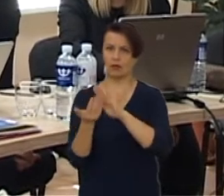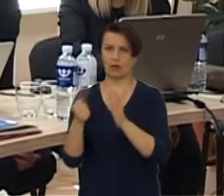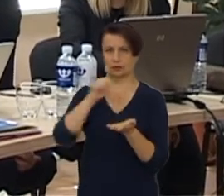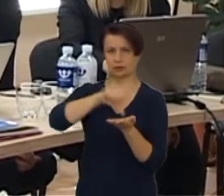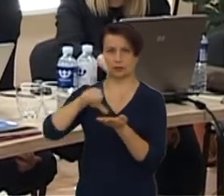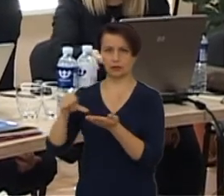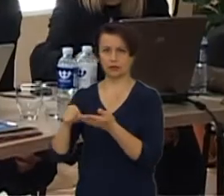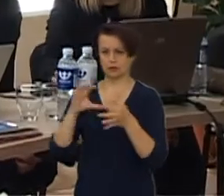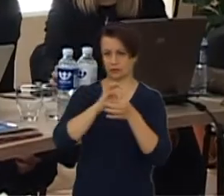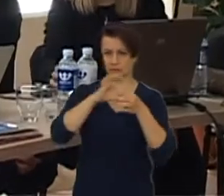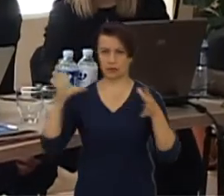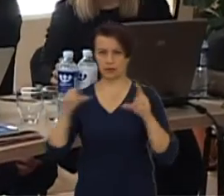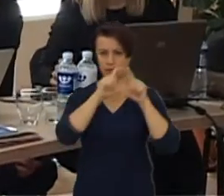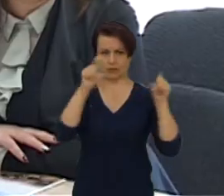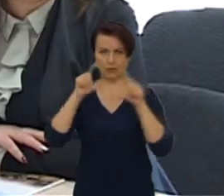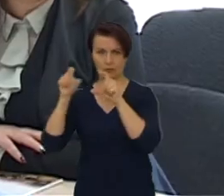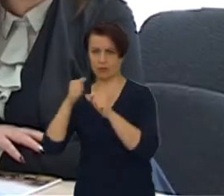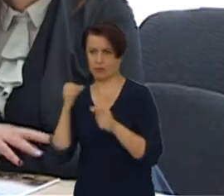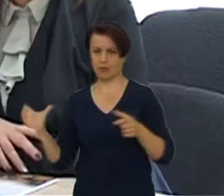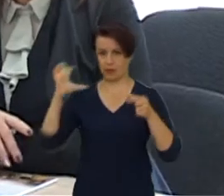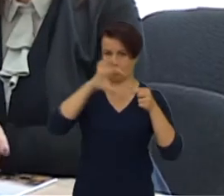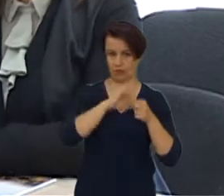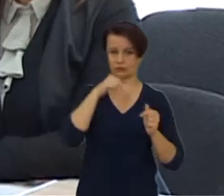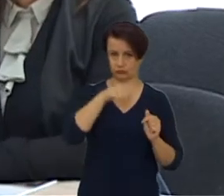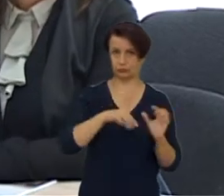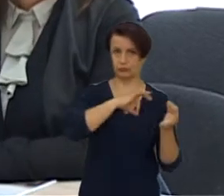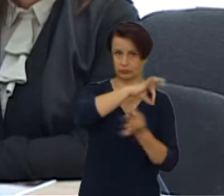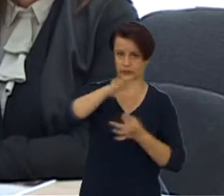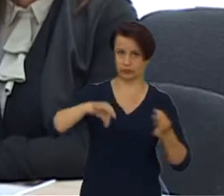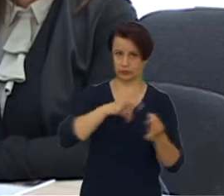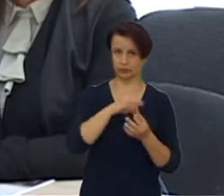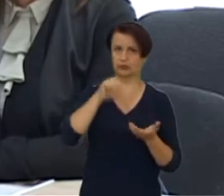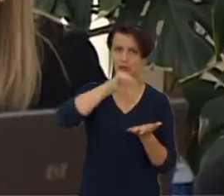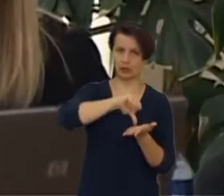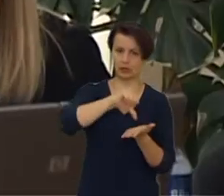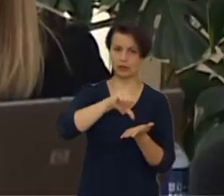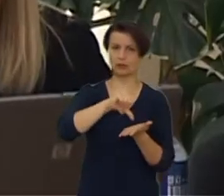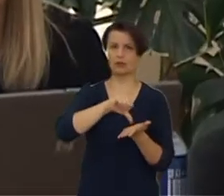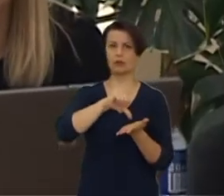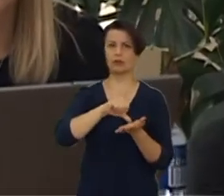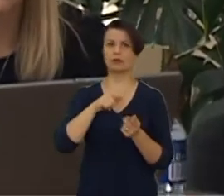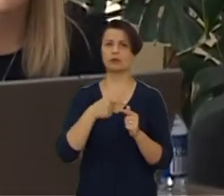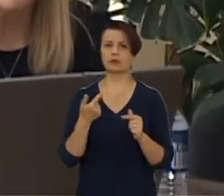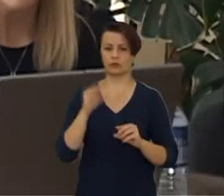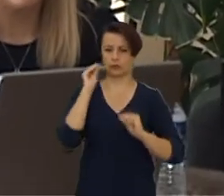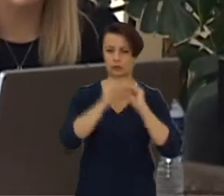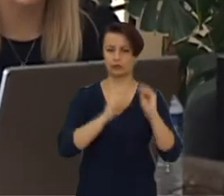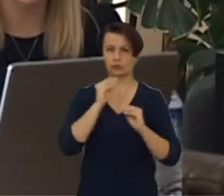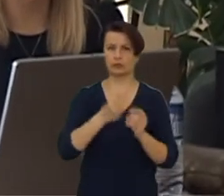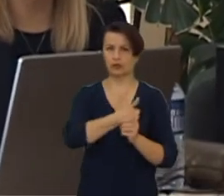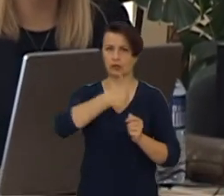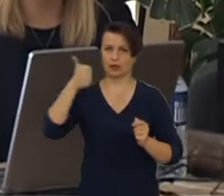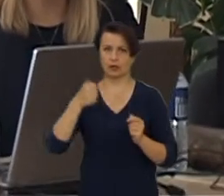pakvietėm dalyvius iš nepriklausomų mokyklų, kad įsijungtų į projektą ir dalyvauti projekte ir pagelbėtų